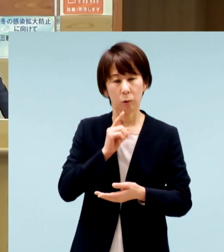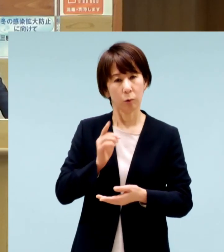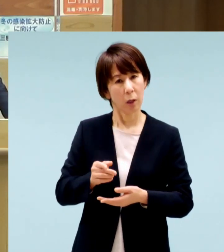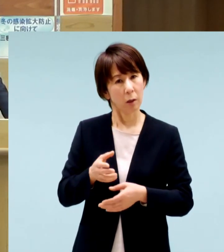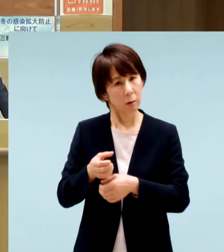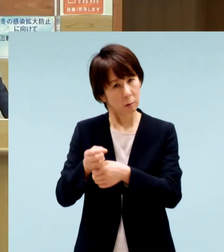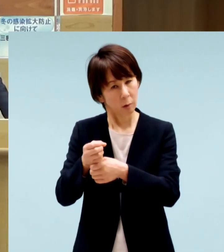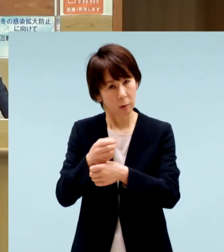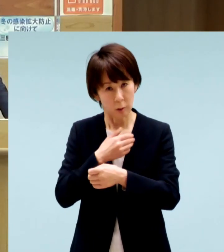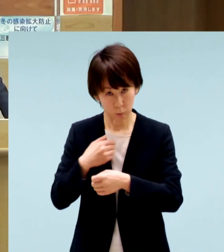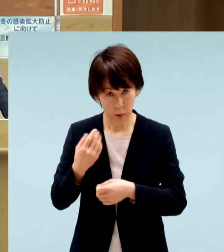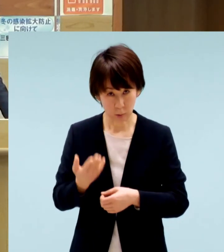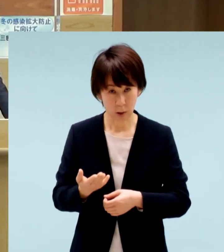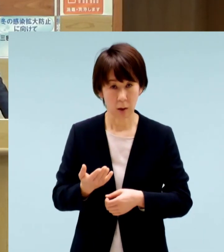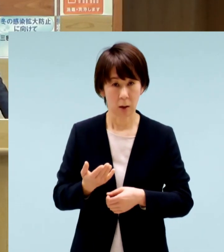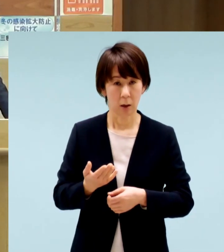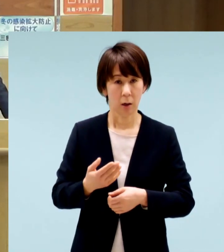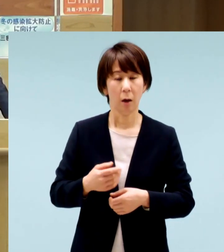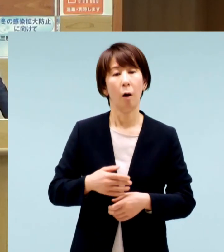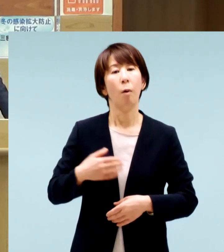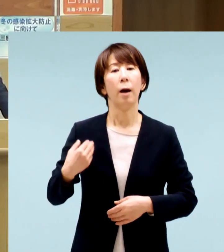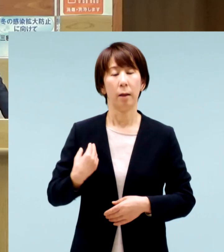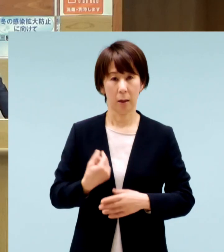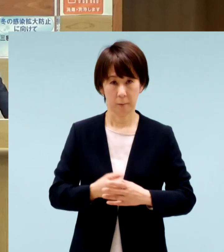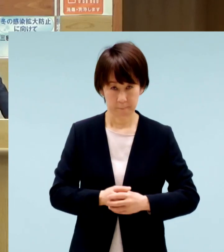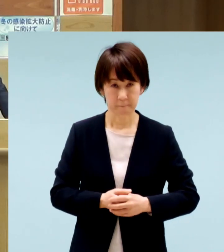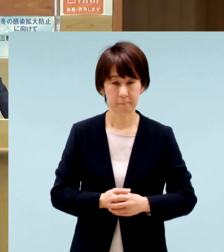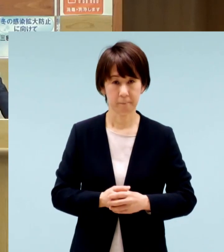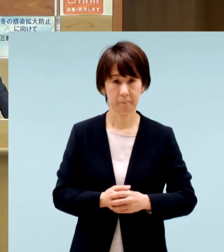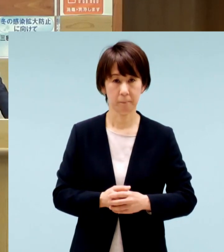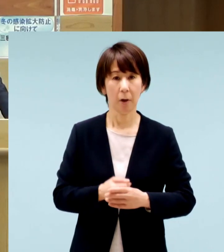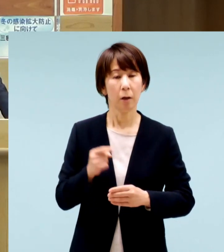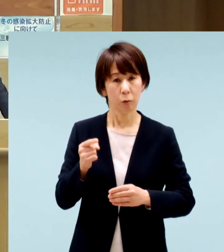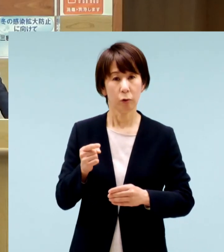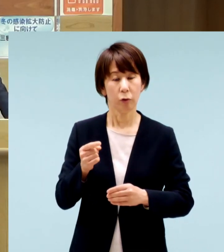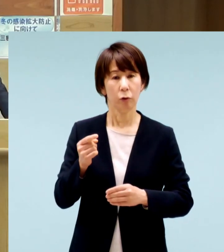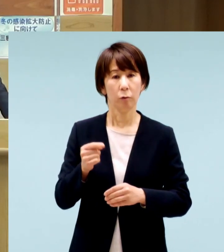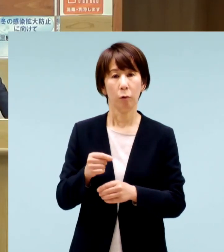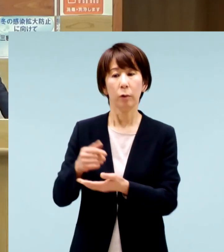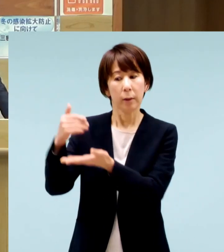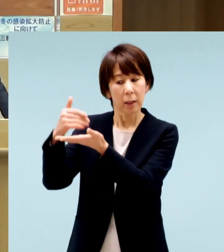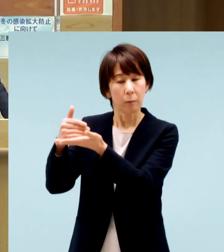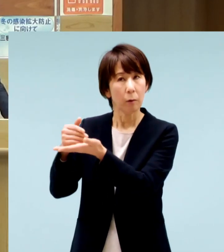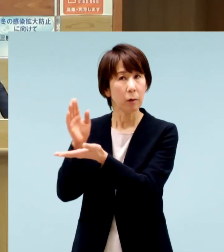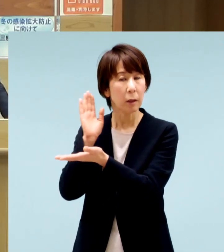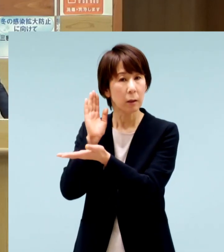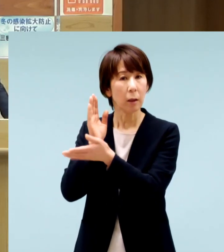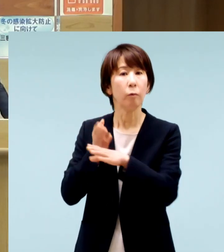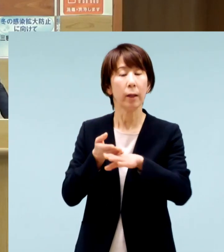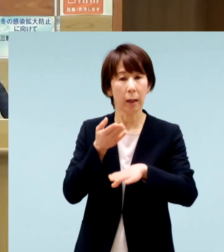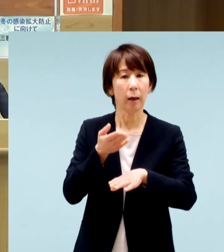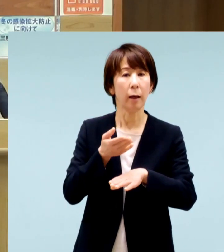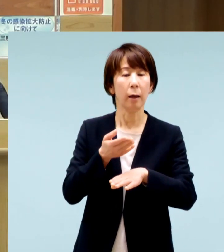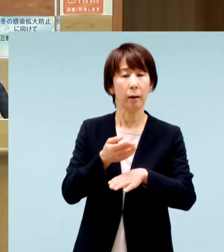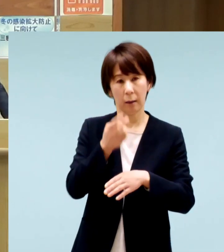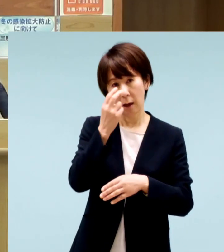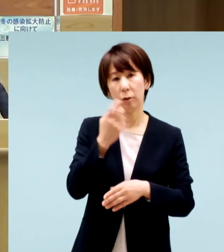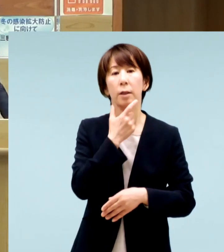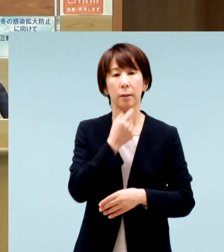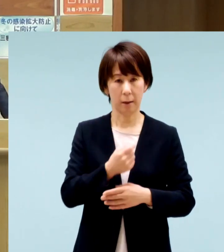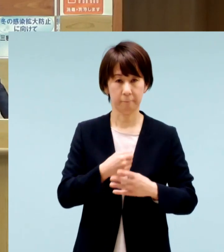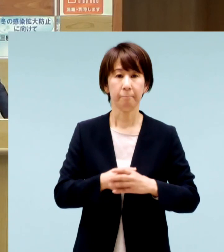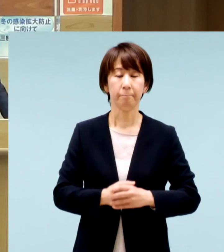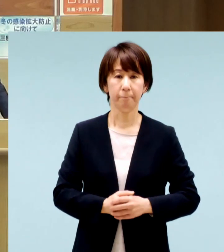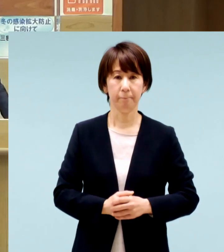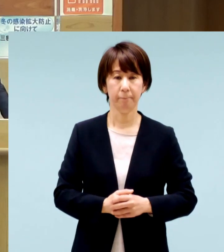あります。ですからそういうのも説明を受けながら確認していきたいと思ってます。まあ、例えばこの、